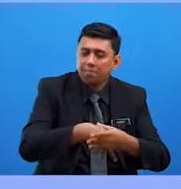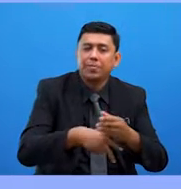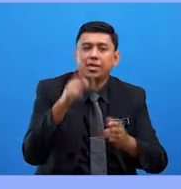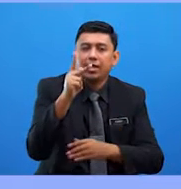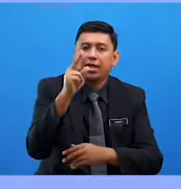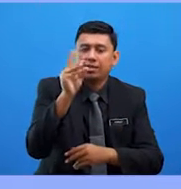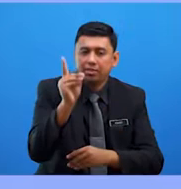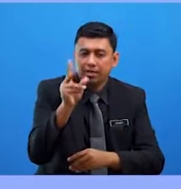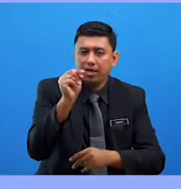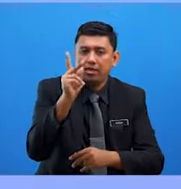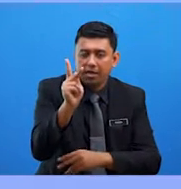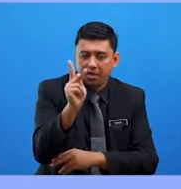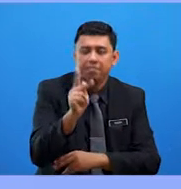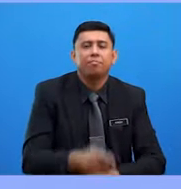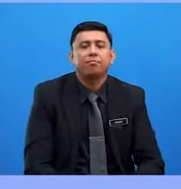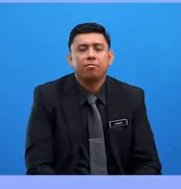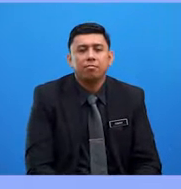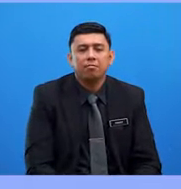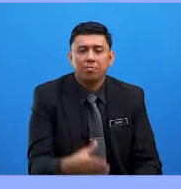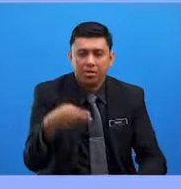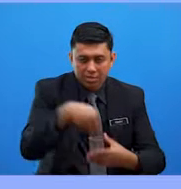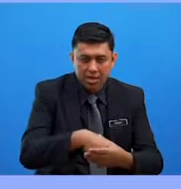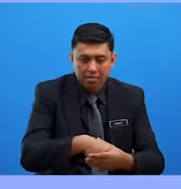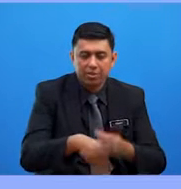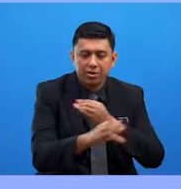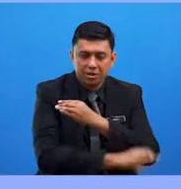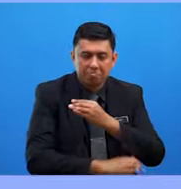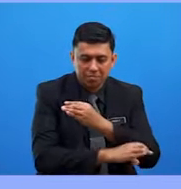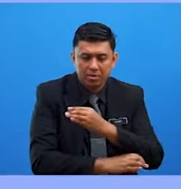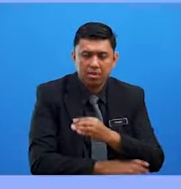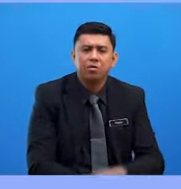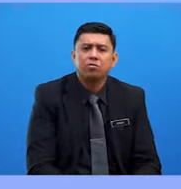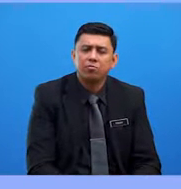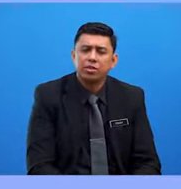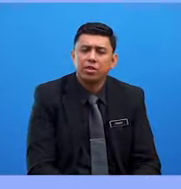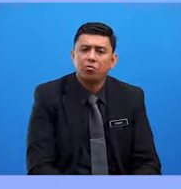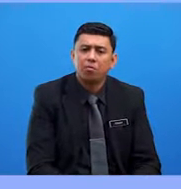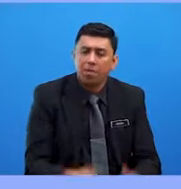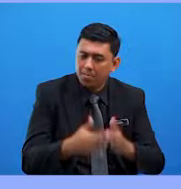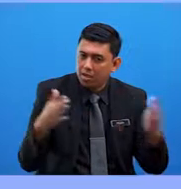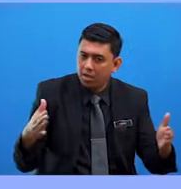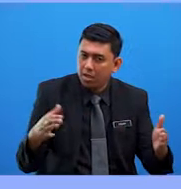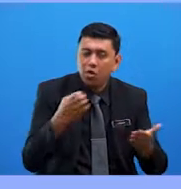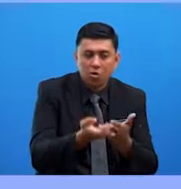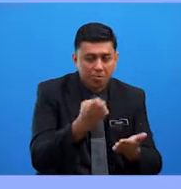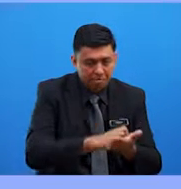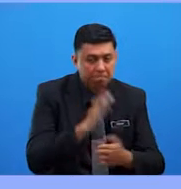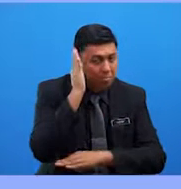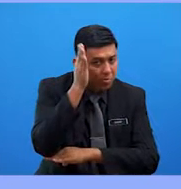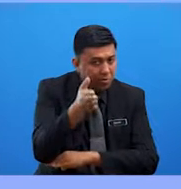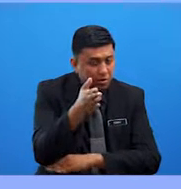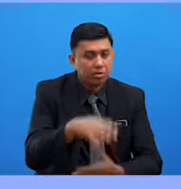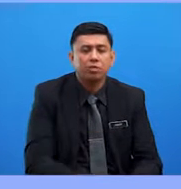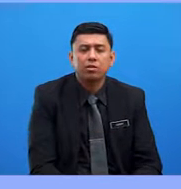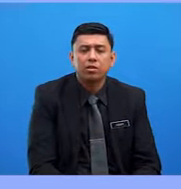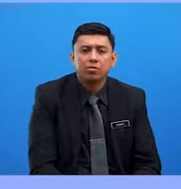kasar, iaitu KDNK dalam negara. Kesannya, pertumbuhan ekonomi negara akan